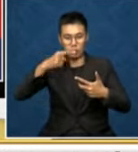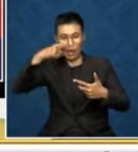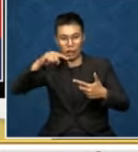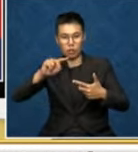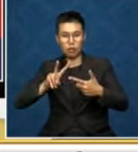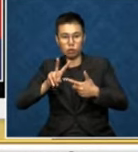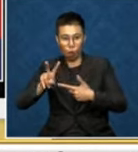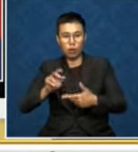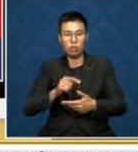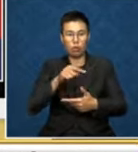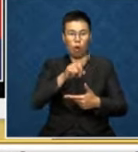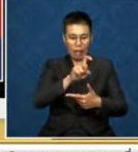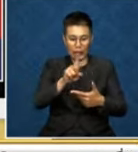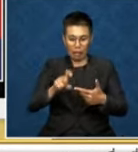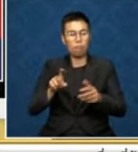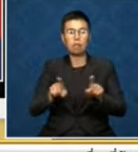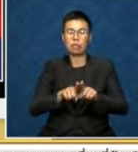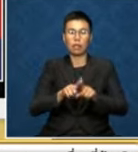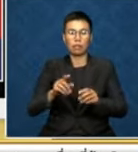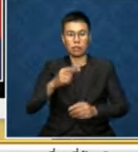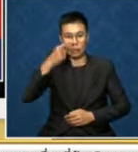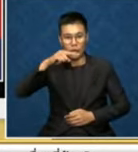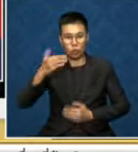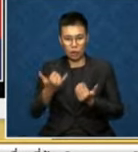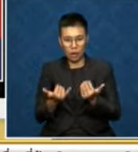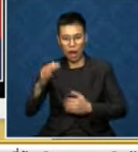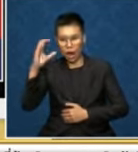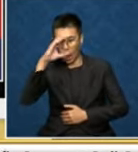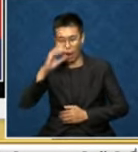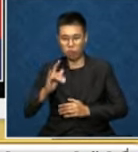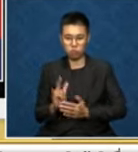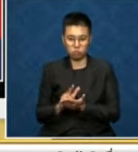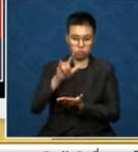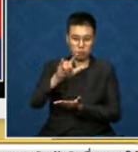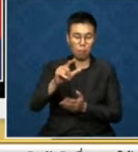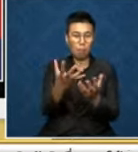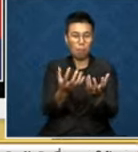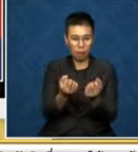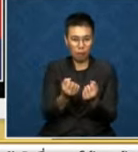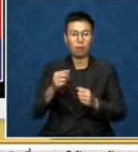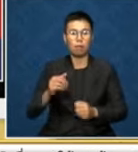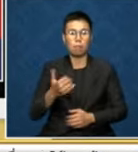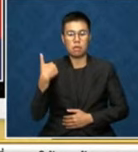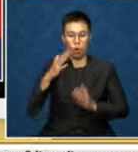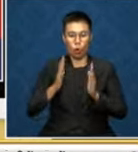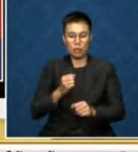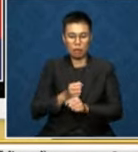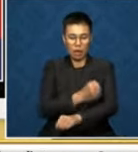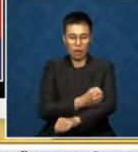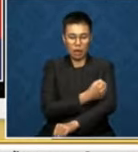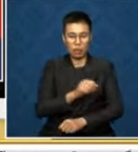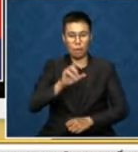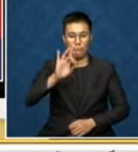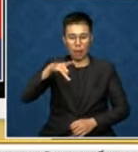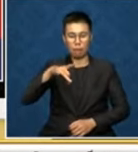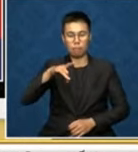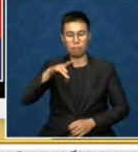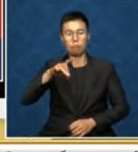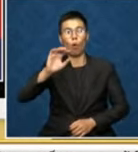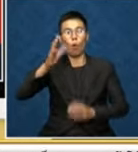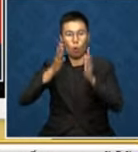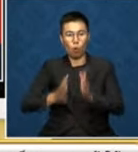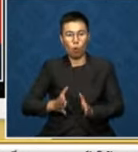คนรัฐบาลไทยต้องรีบจัดหาเครื่องบินลำเลียงรับแรงงานไทยอีก 8,400 คนเพื่อกลับไทยโดยเร็วที่สุดพิษ